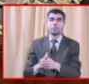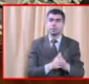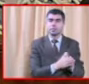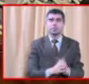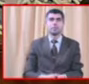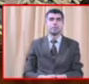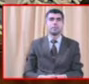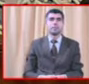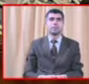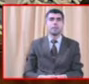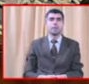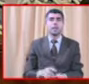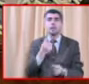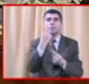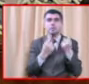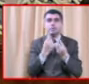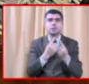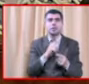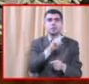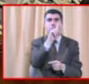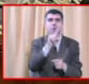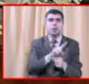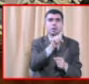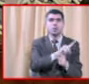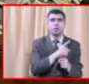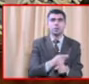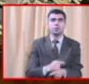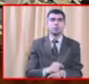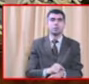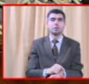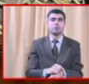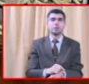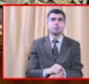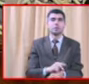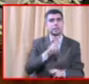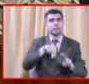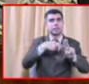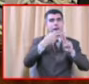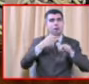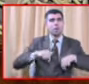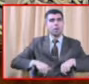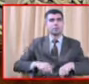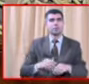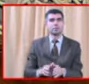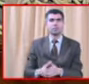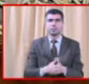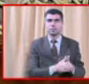اضافي؟ لا السيد الوزير، بس هل هناك من تعقيبات إضافية؟ كلمة السيد الوزير، تفضل.